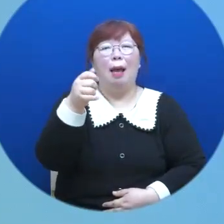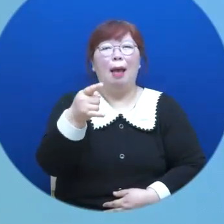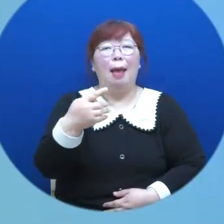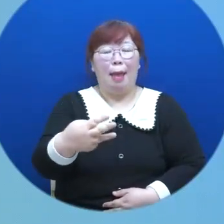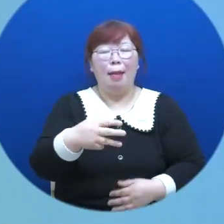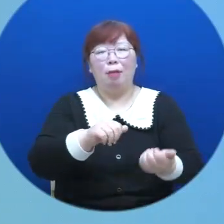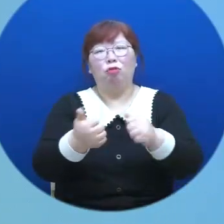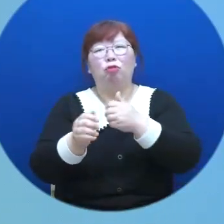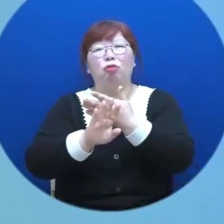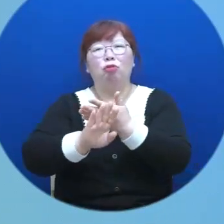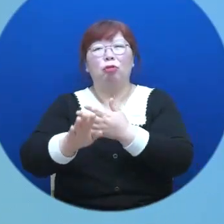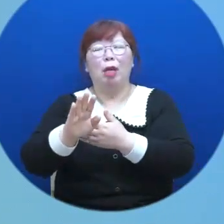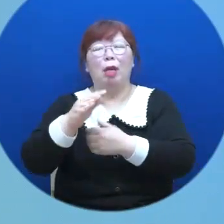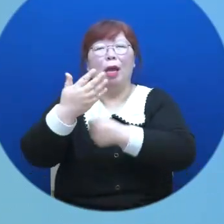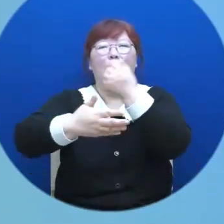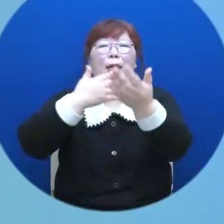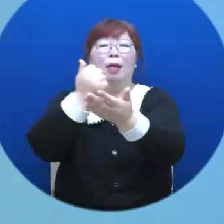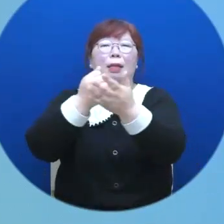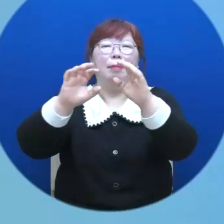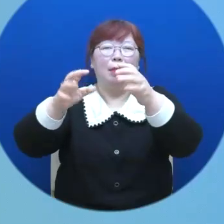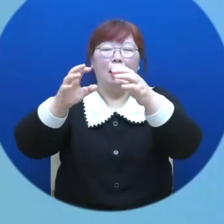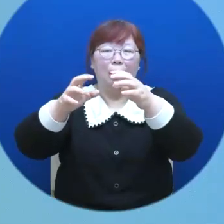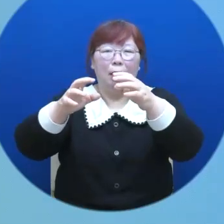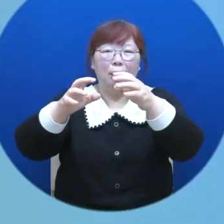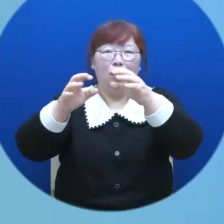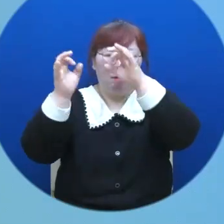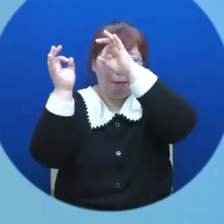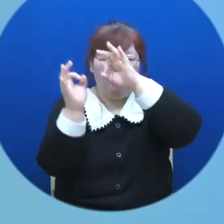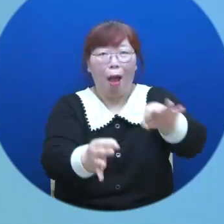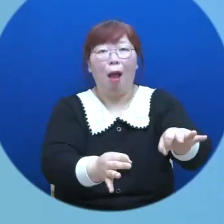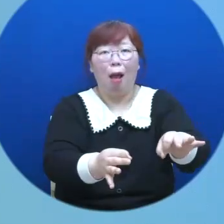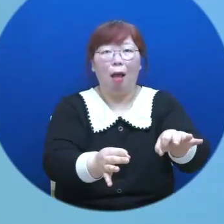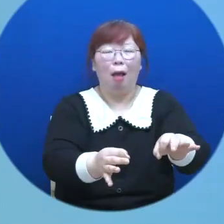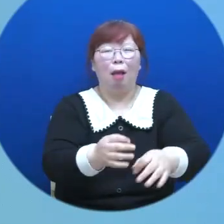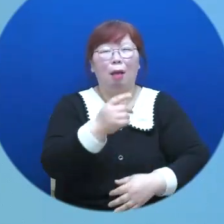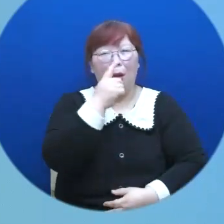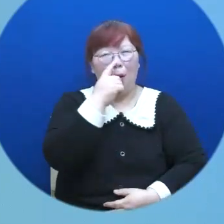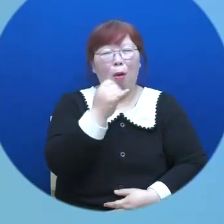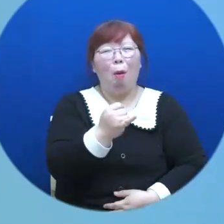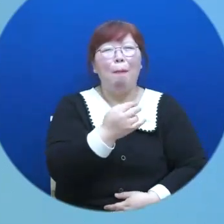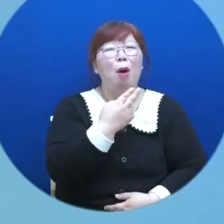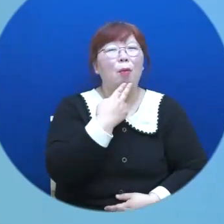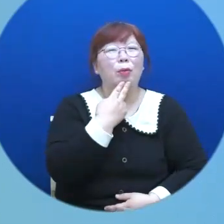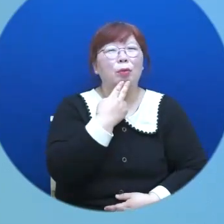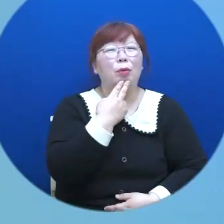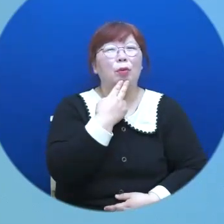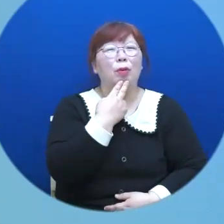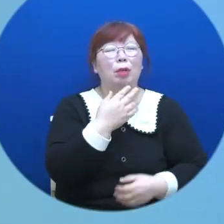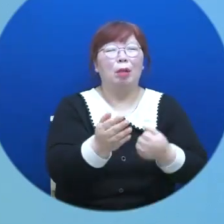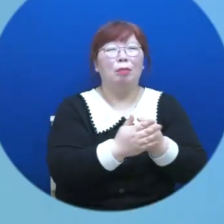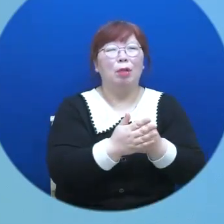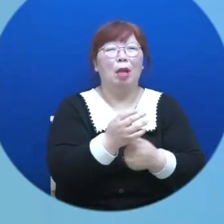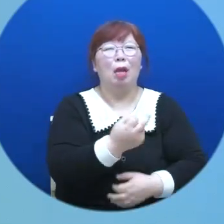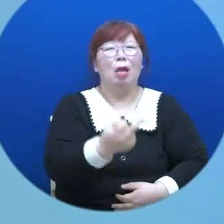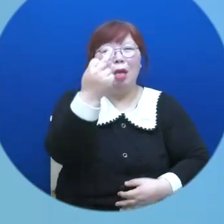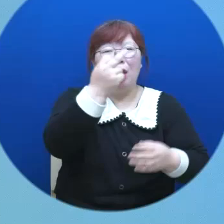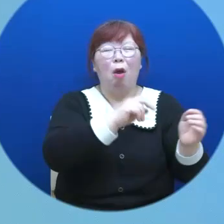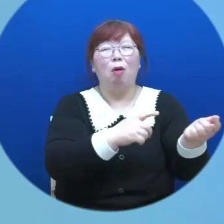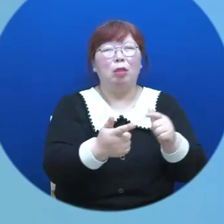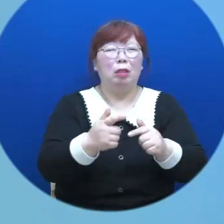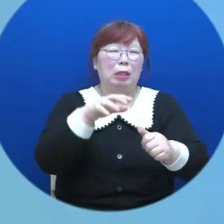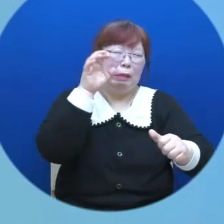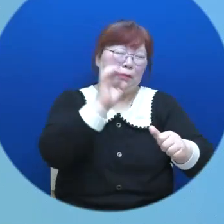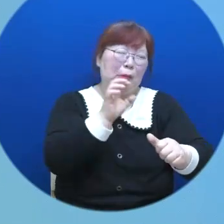거 볼까 안 볼까? 당연히 보죠. 엄마 없다고요. 근데 형들에게 얼마나